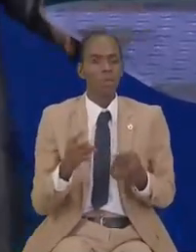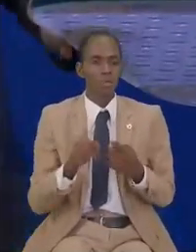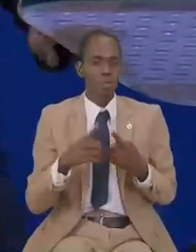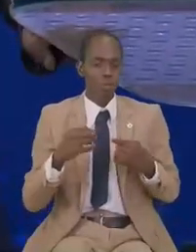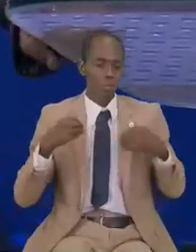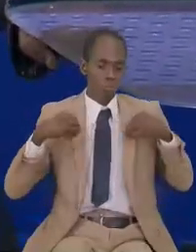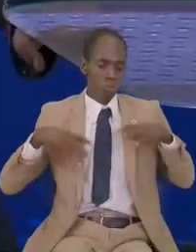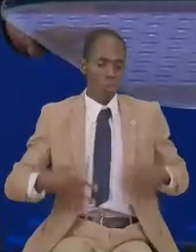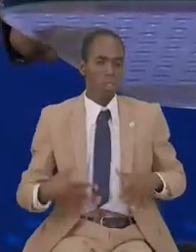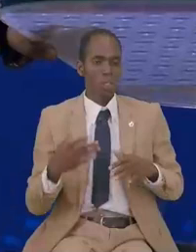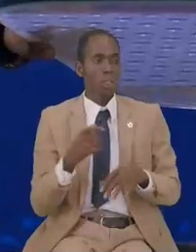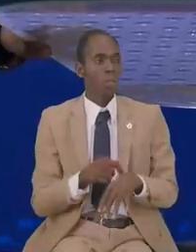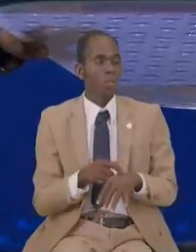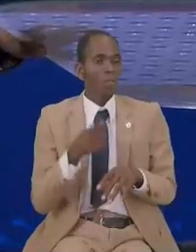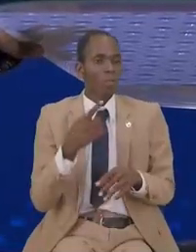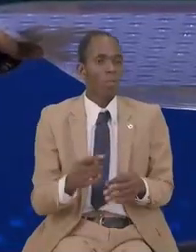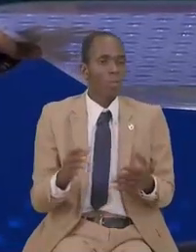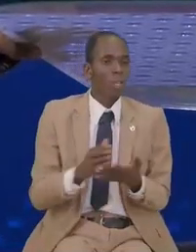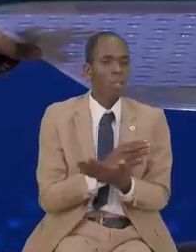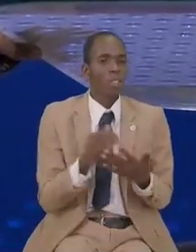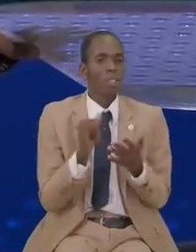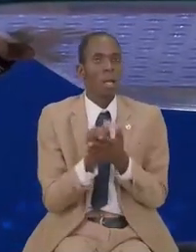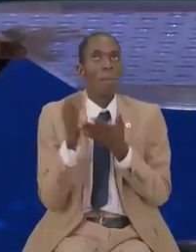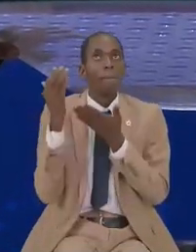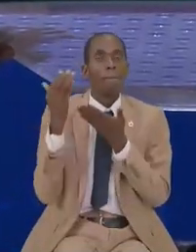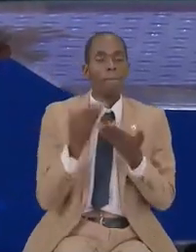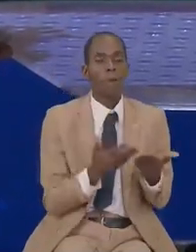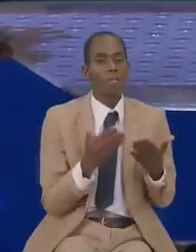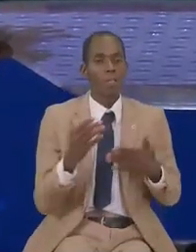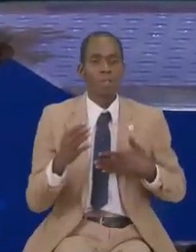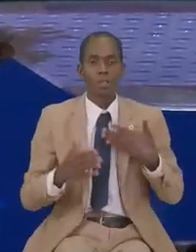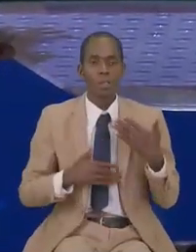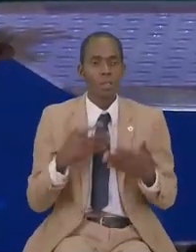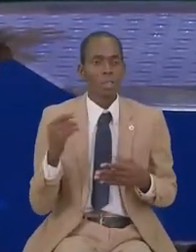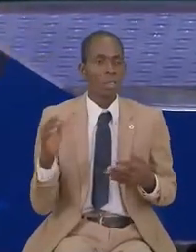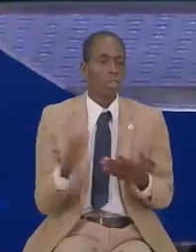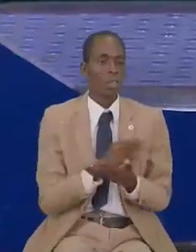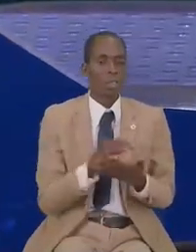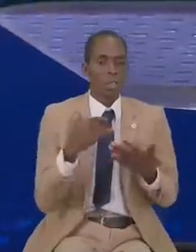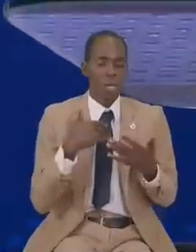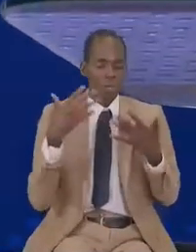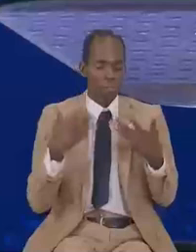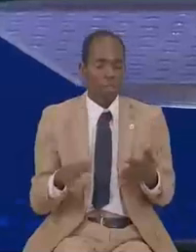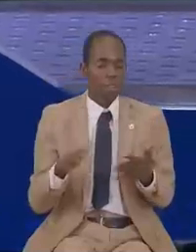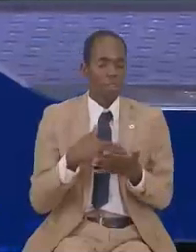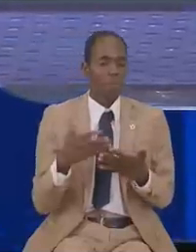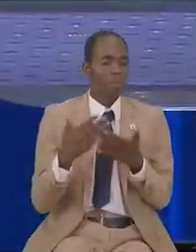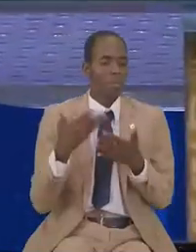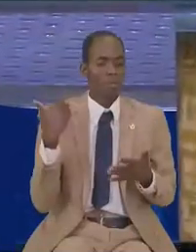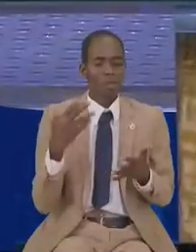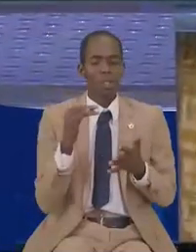La chanson qu'ils ont chantée, qui a apporté la joie, qui a apporté l'allégresse, la chanson qui a